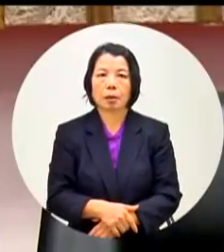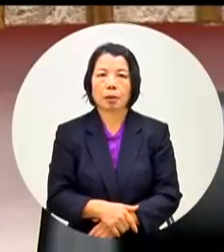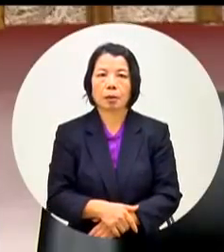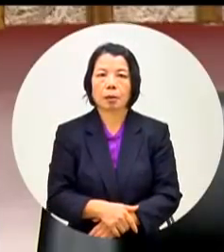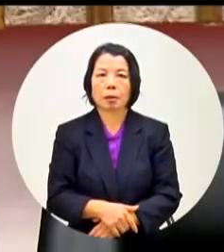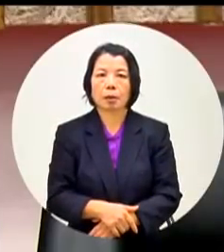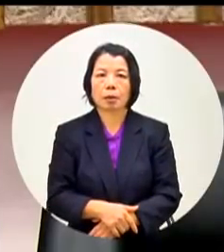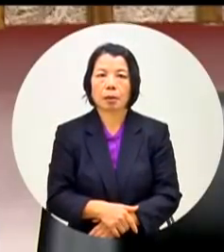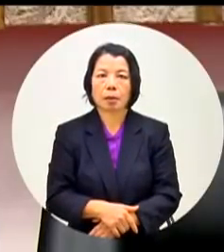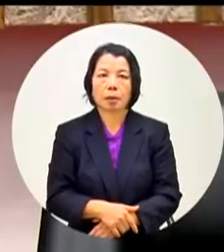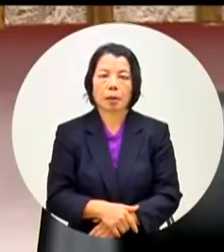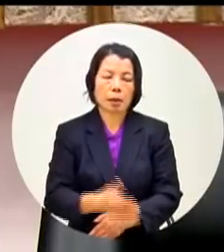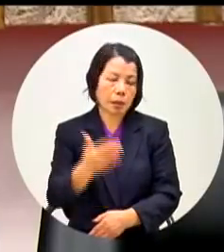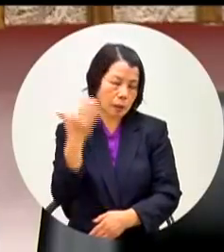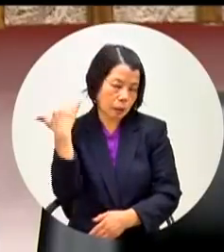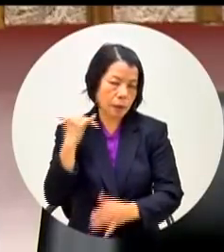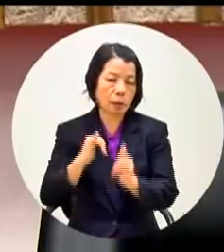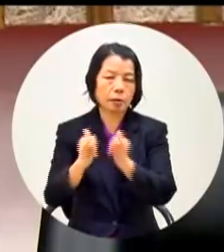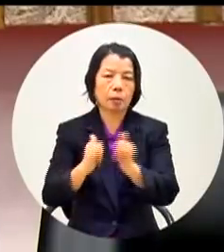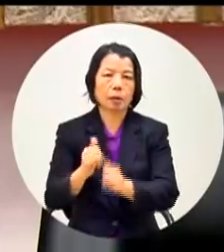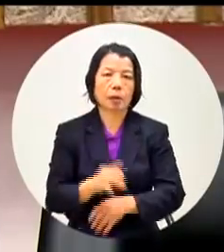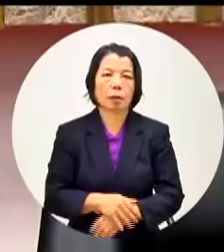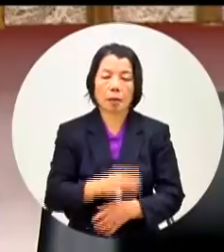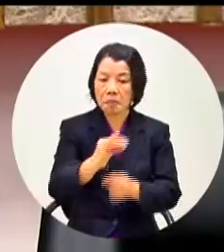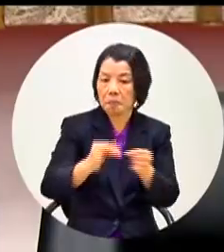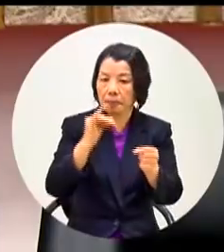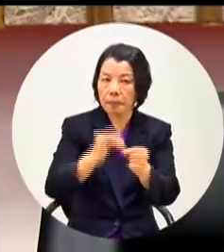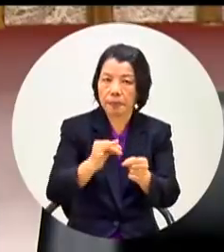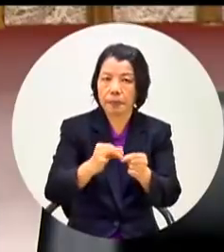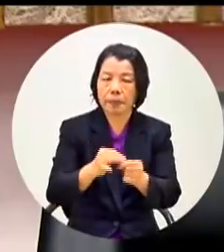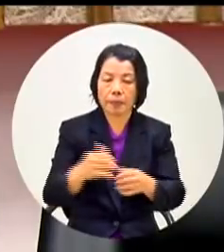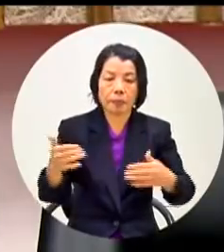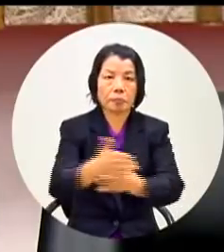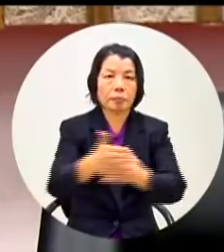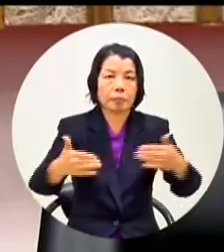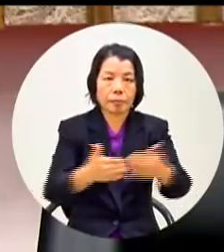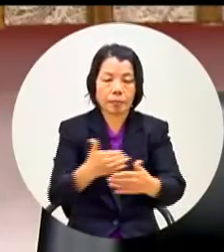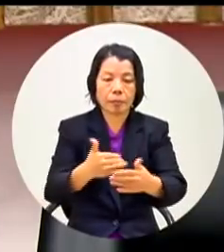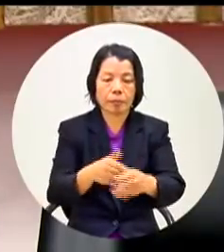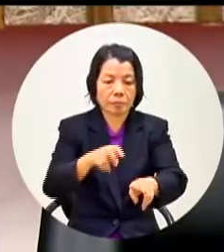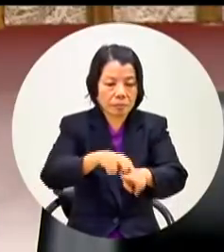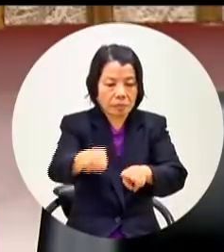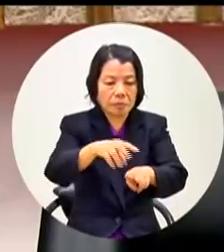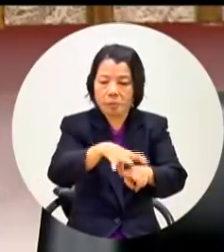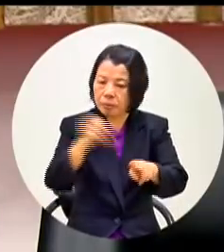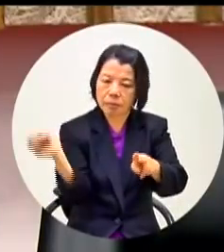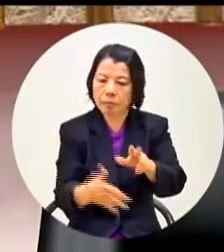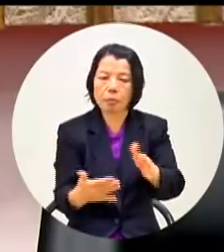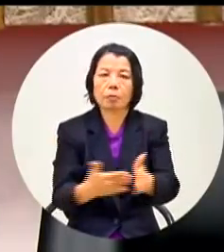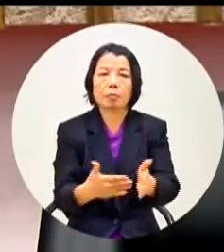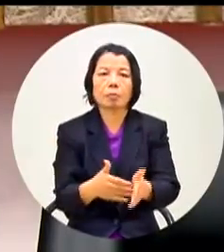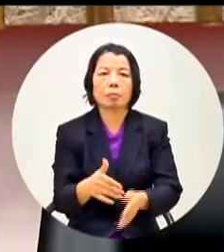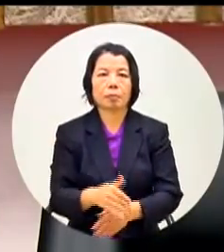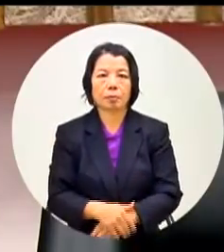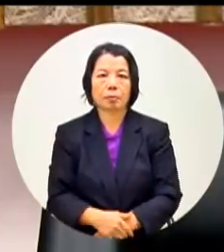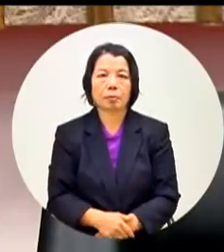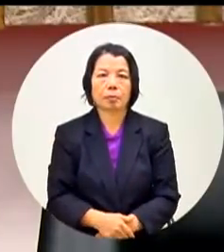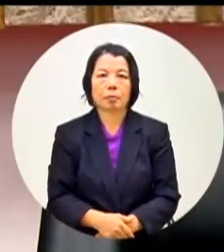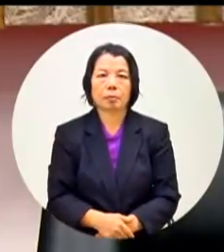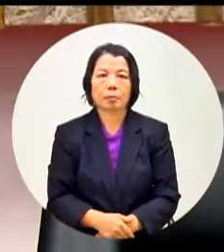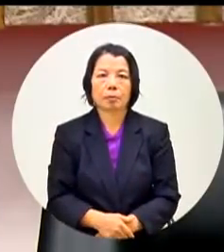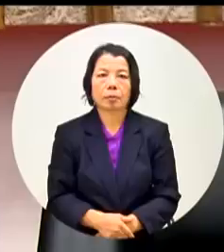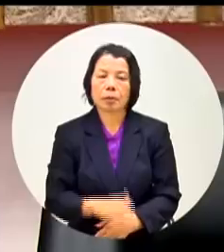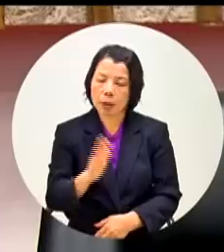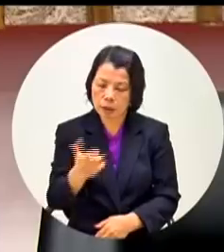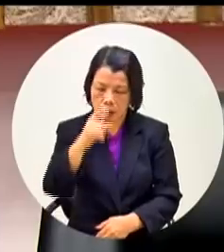的百年的一个这个交通铁路哈，这个平交道哈。但是呢，我们希望真的希望哈，